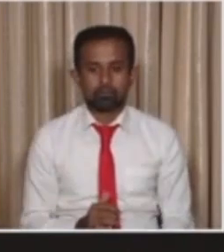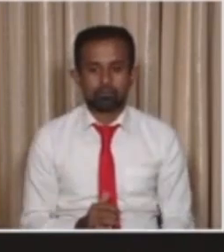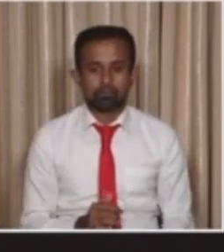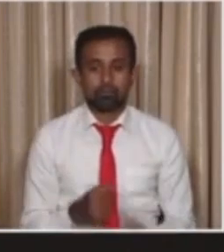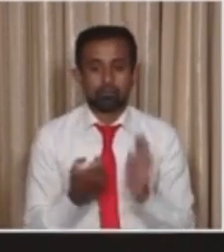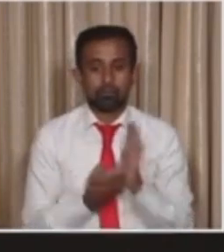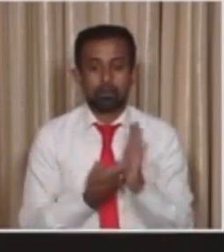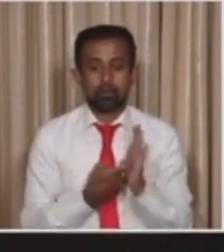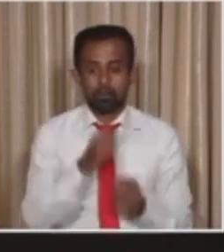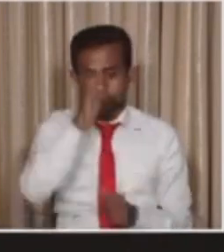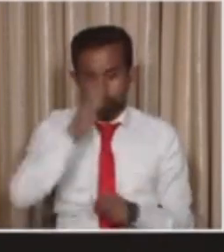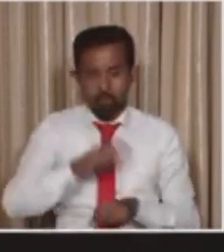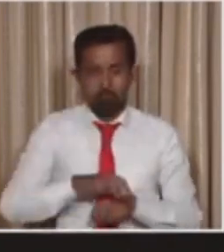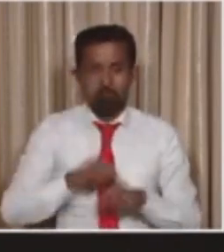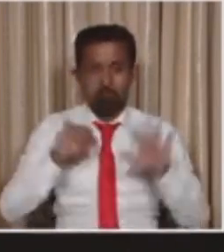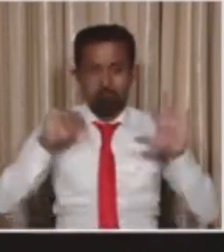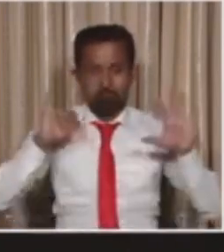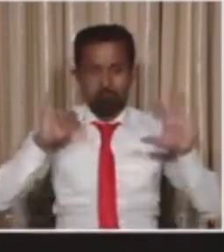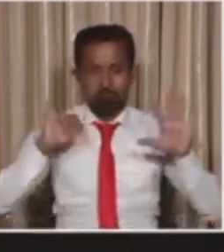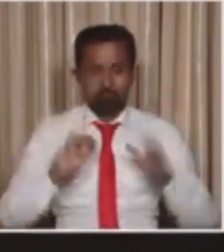ராதாகிருஷ்ணன் கரு மந்திரித்துமா பத்துமாட்ட வினாடி ஹாய் காலக்தி